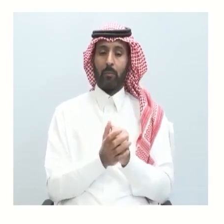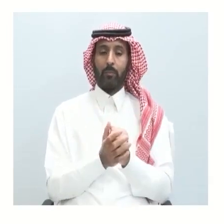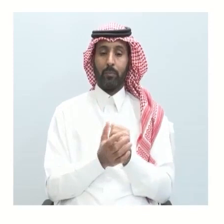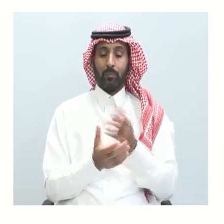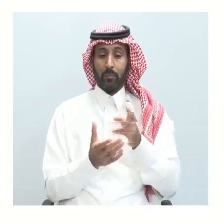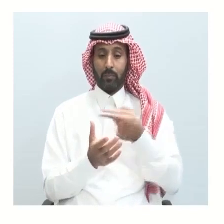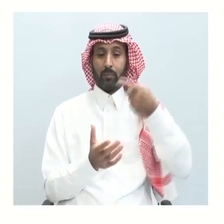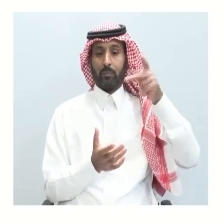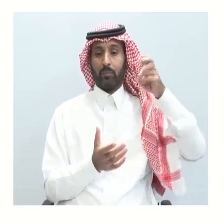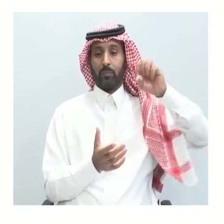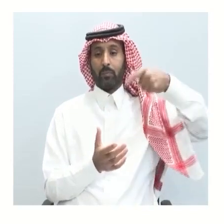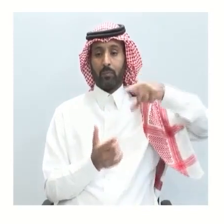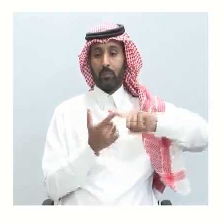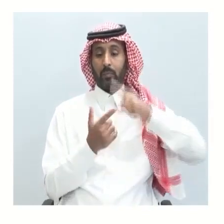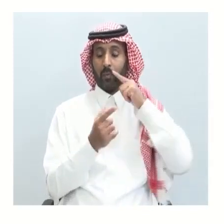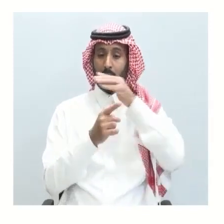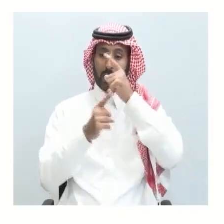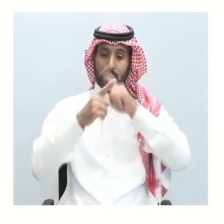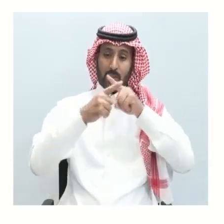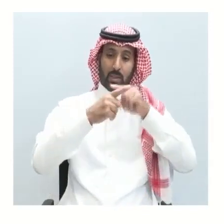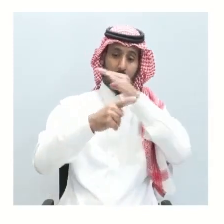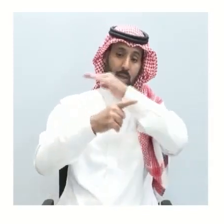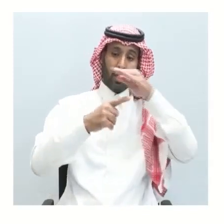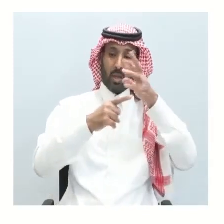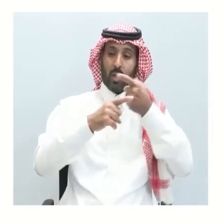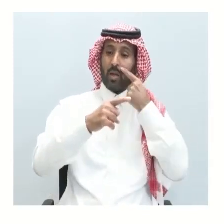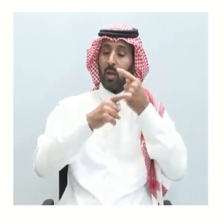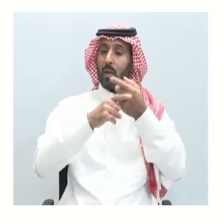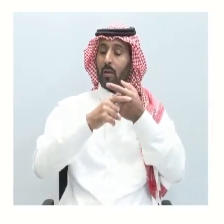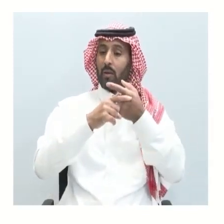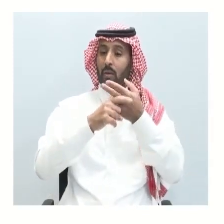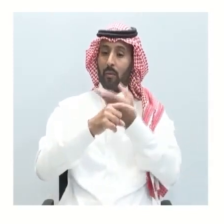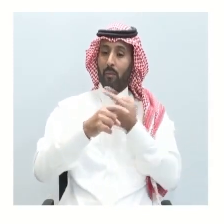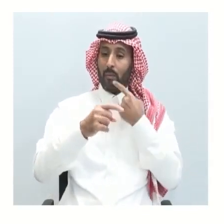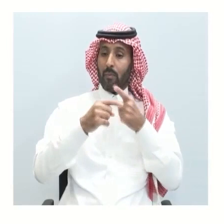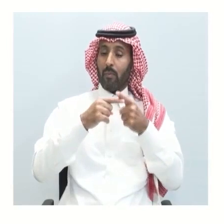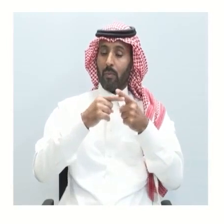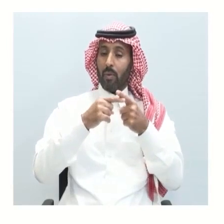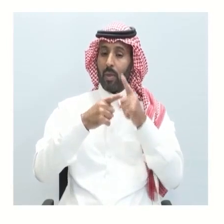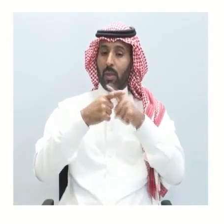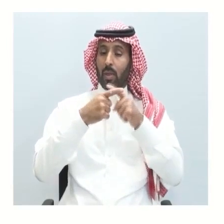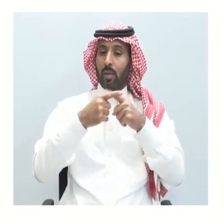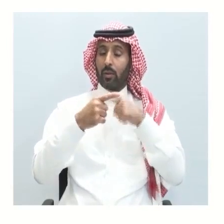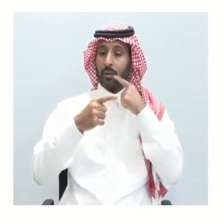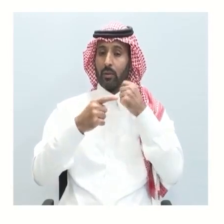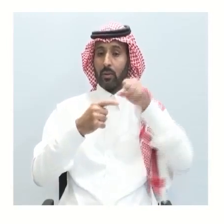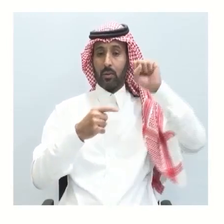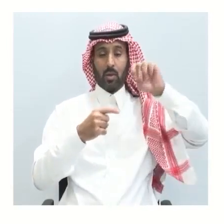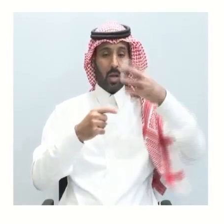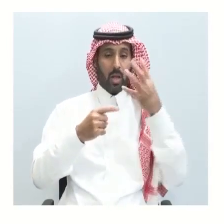إذن الـ KAQ تساوي حاصل ضرب تركيز النواتج، لاحظ أن الهيدروجين رفع للأس 4